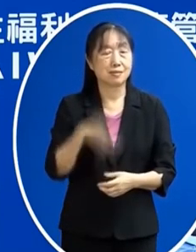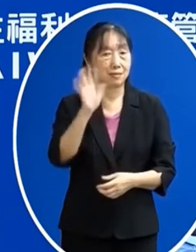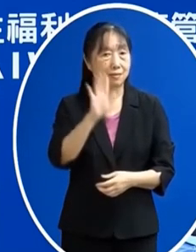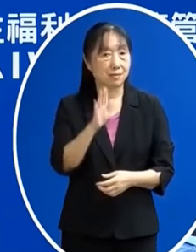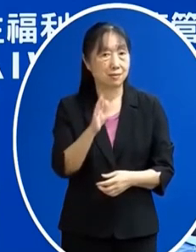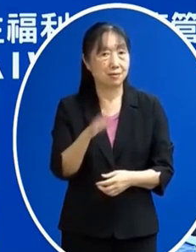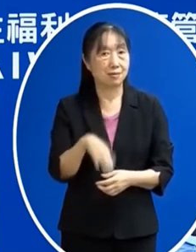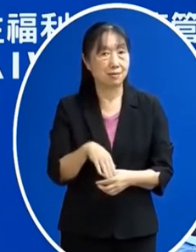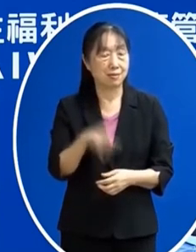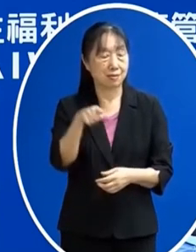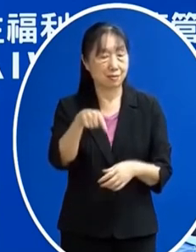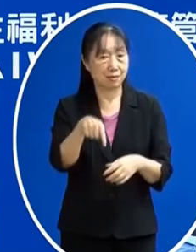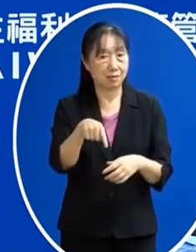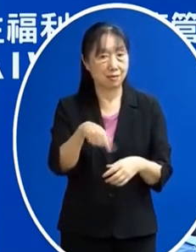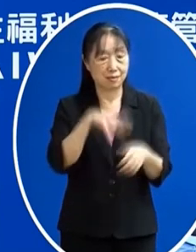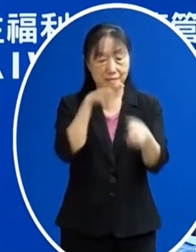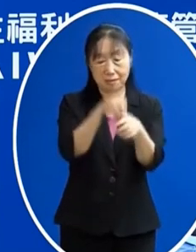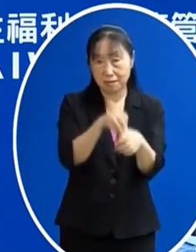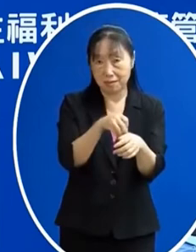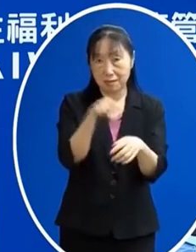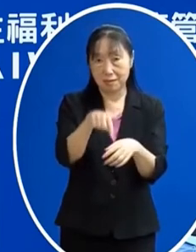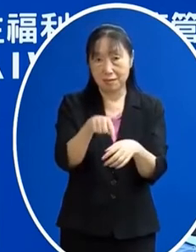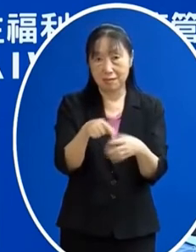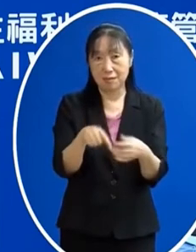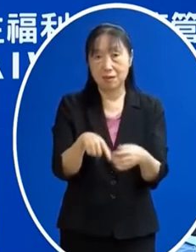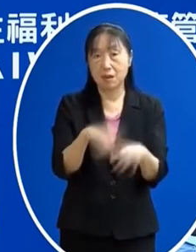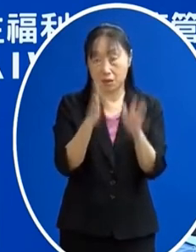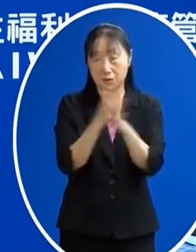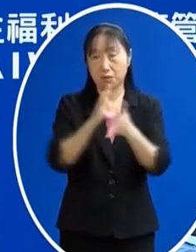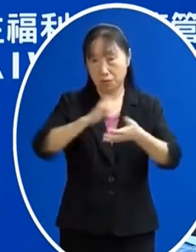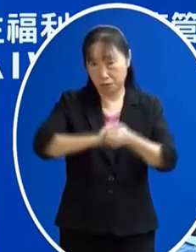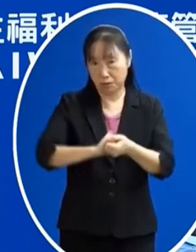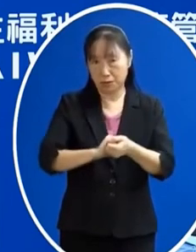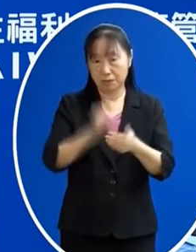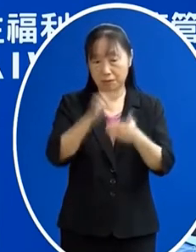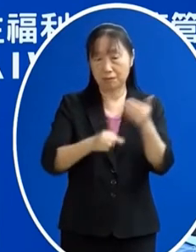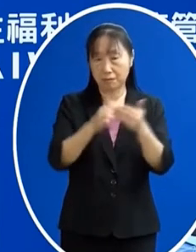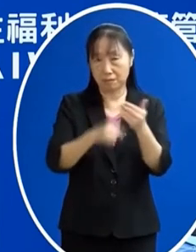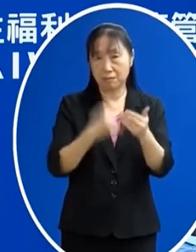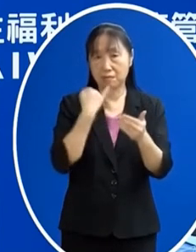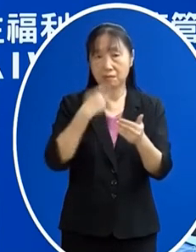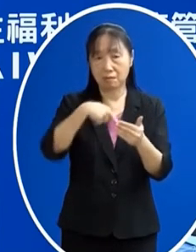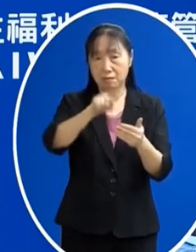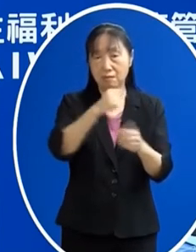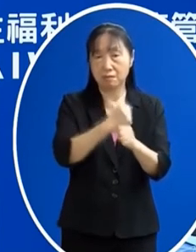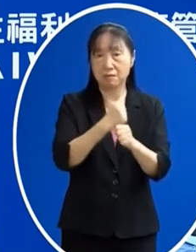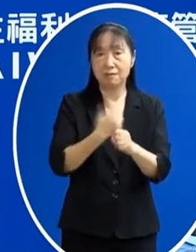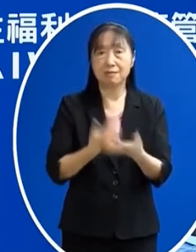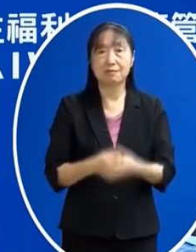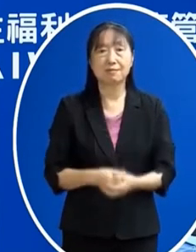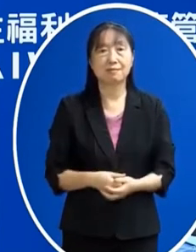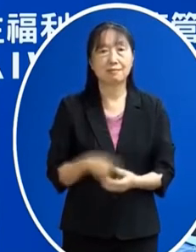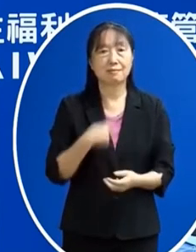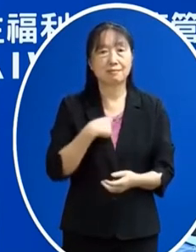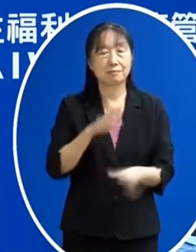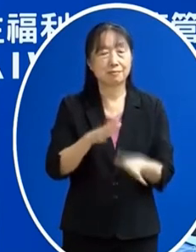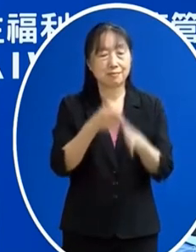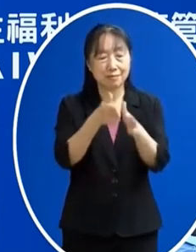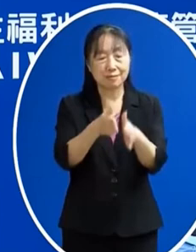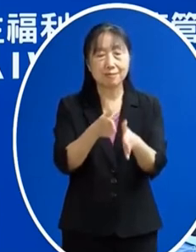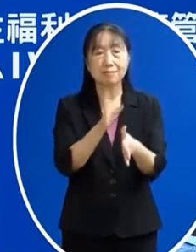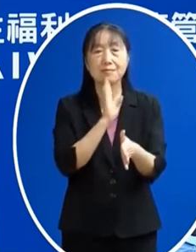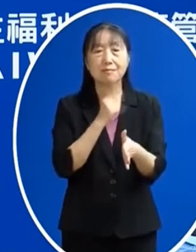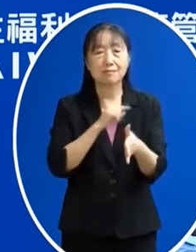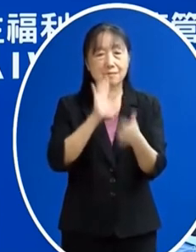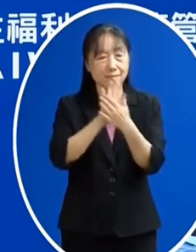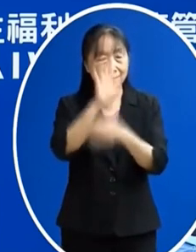是说会被咬到什么，其实这都有一定的 SOP 在，那现在我们大家刚才讲就是说我们就希望这样在处理，就朝向